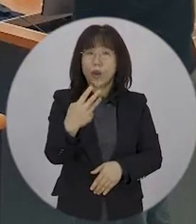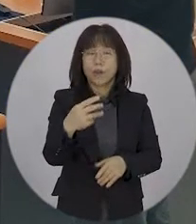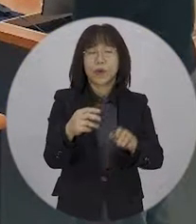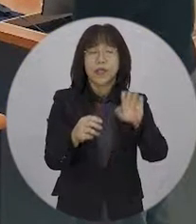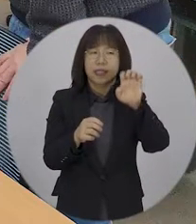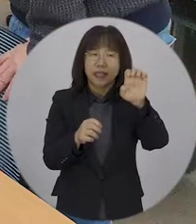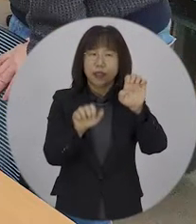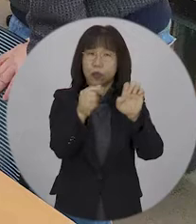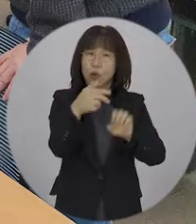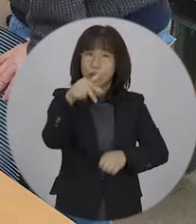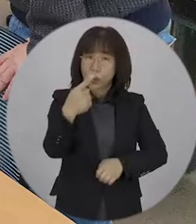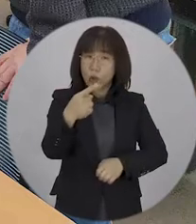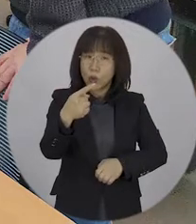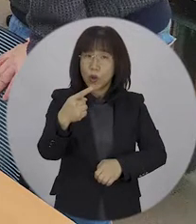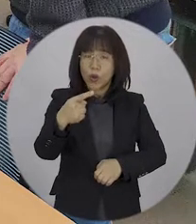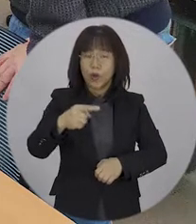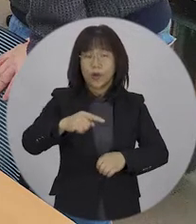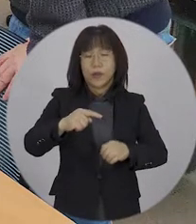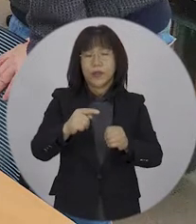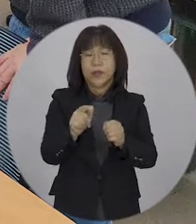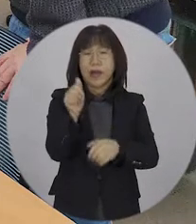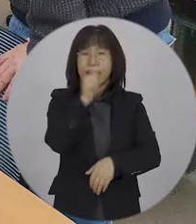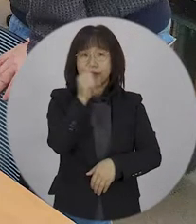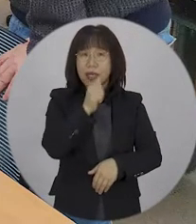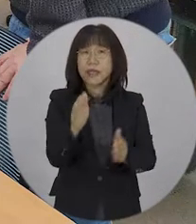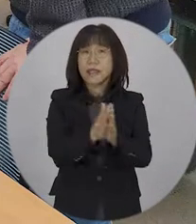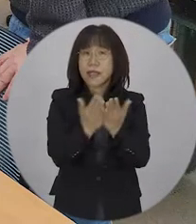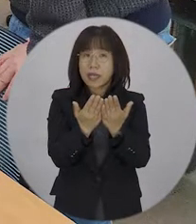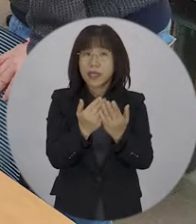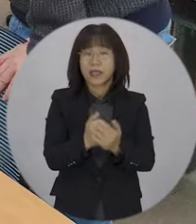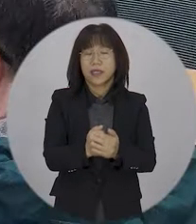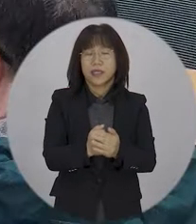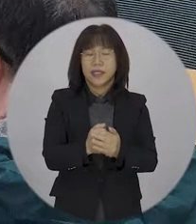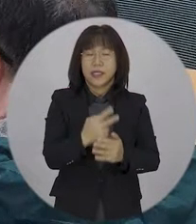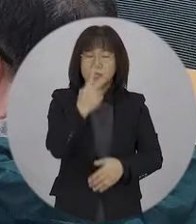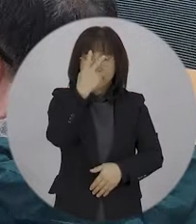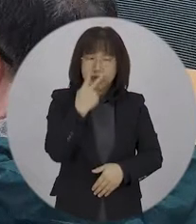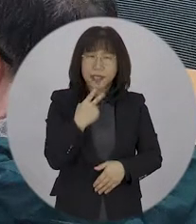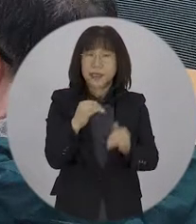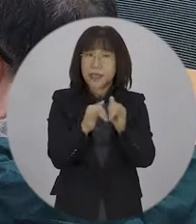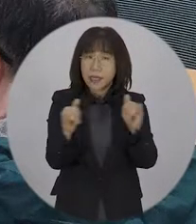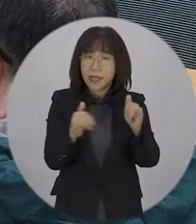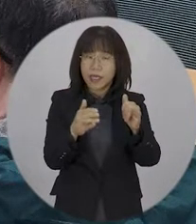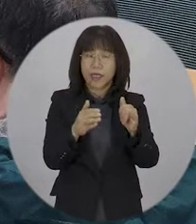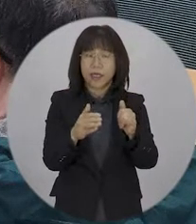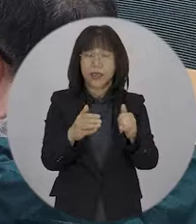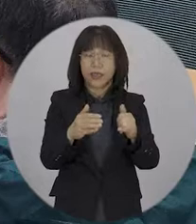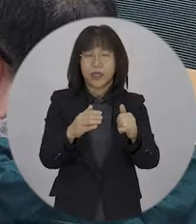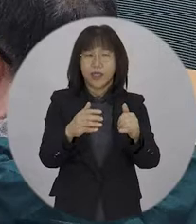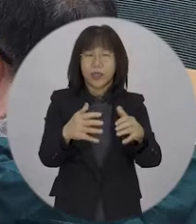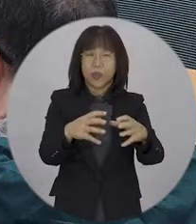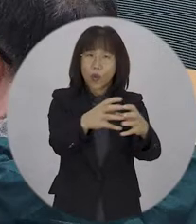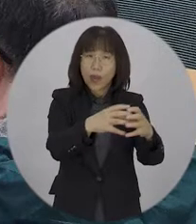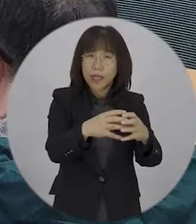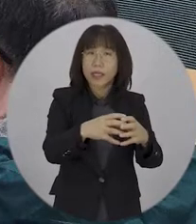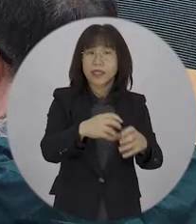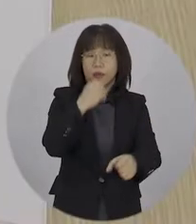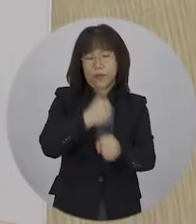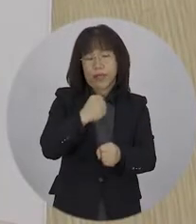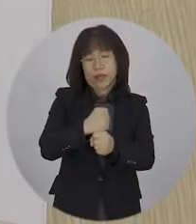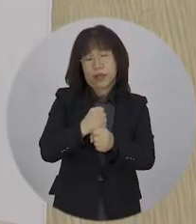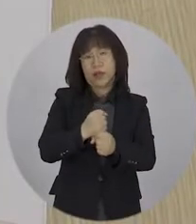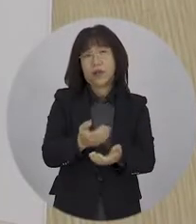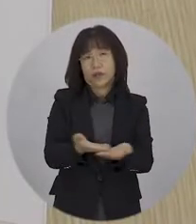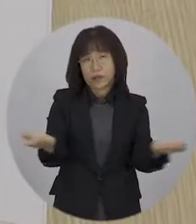2호조 사용자 매뉴얼은 시각장애인 공무원을 주축으로 한 연구동아리의 활동에서 탄생했습니다.